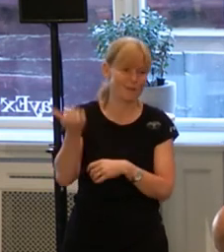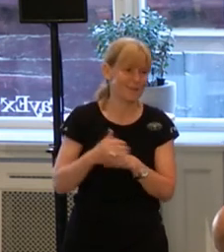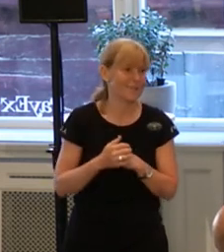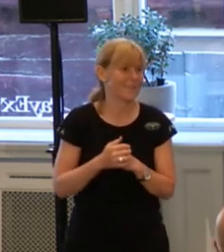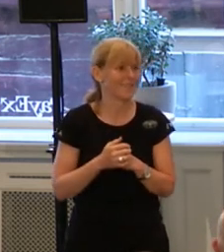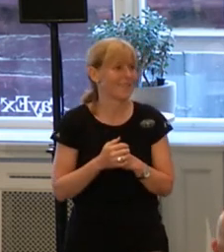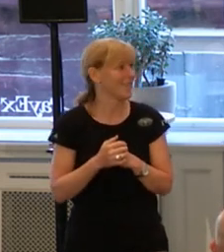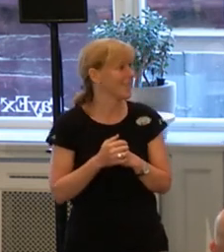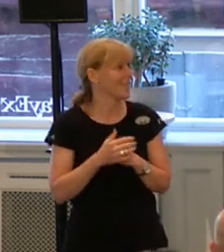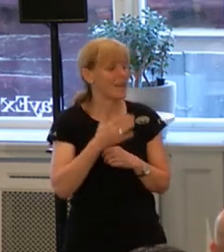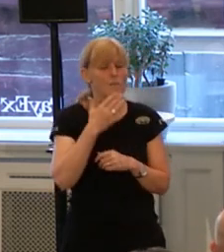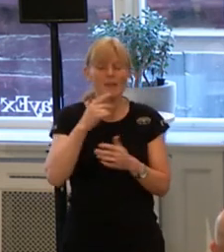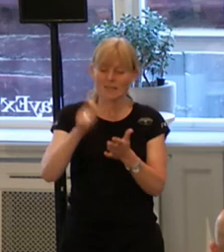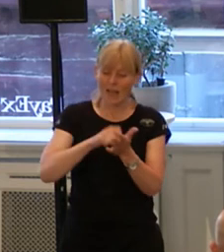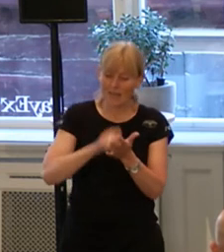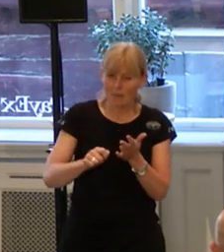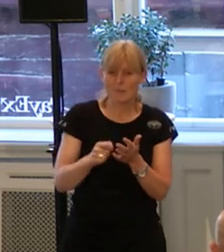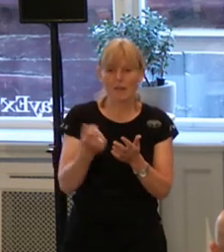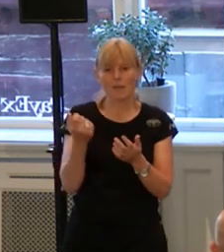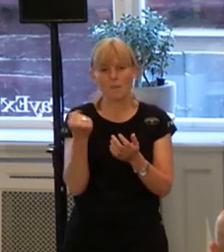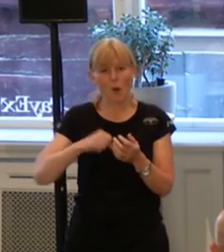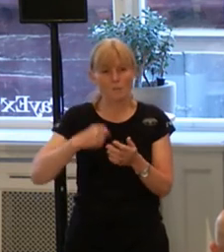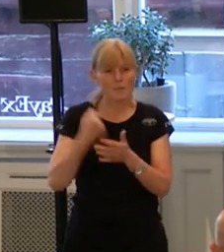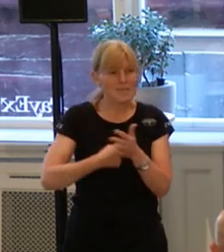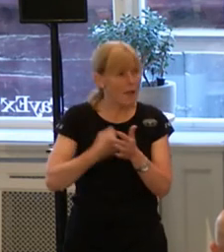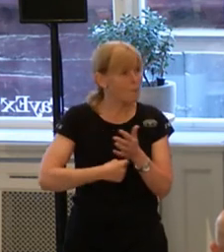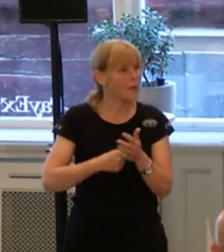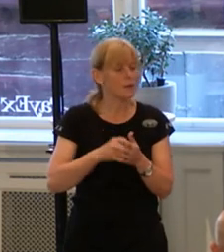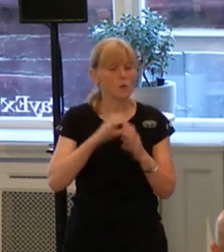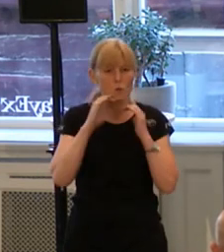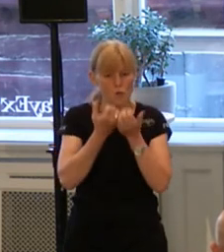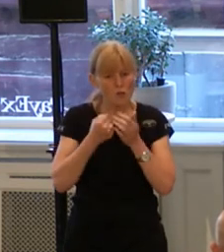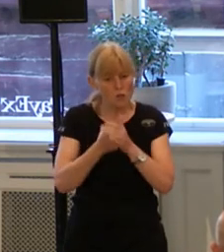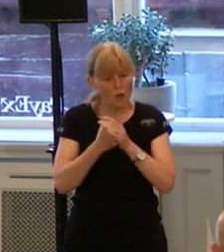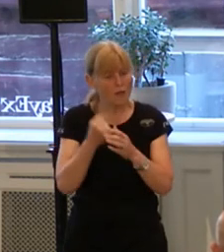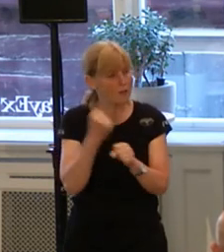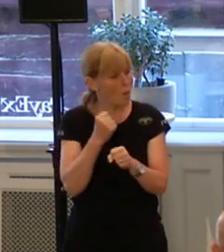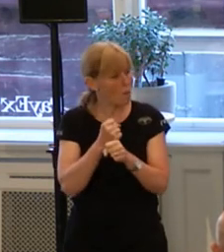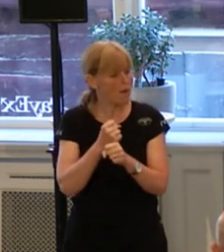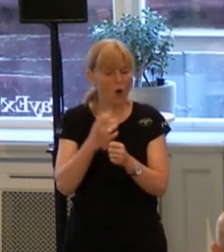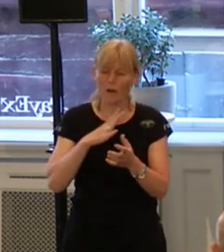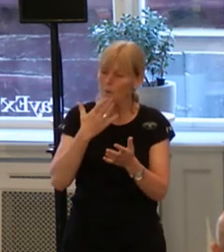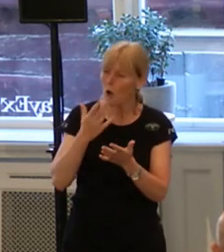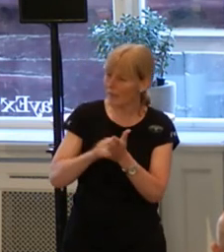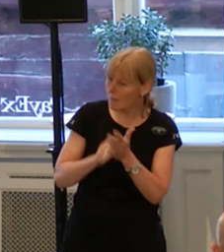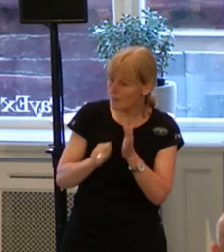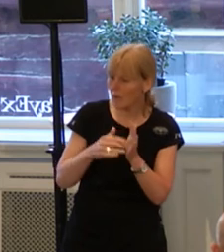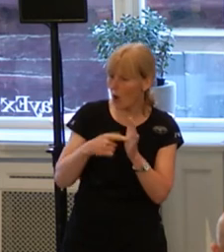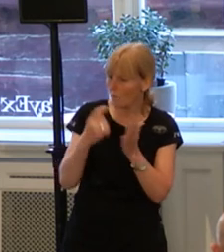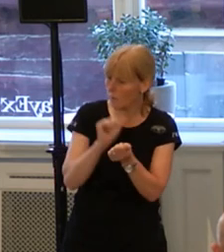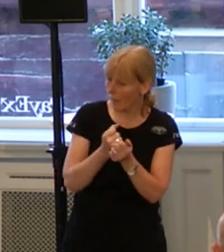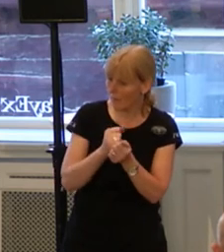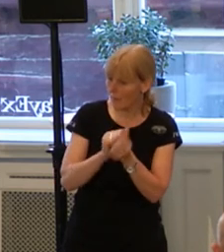Det vill säga, vad är de bästa tipsen i brottsbekämpningen, men också det socialt stödjande arbetet och eventuellt tips ni vill ge på förslag till